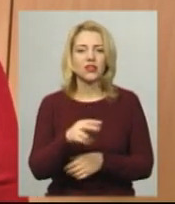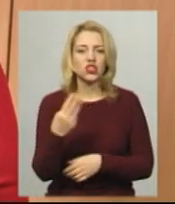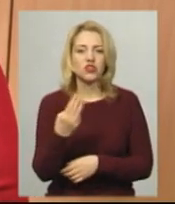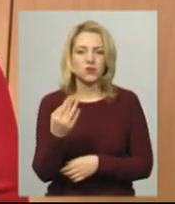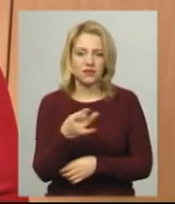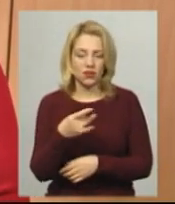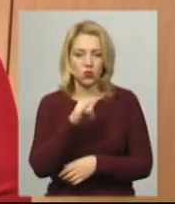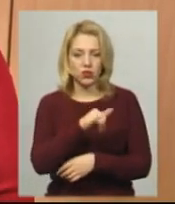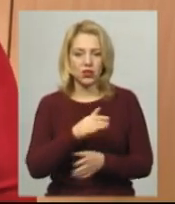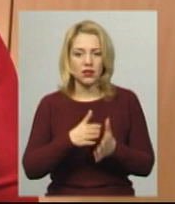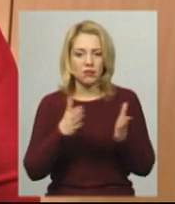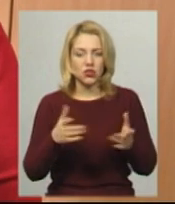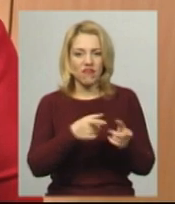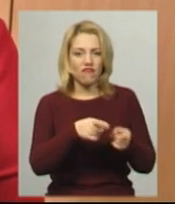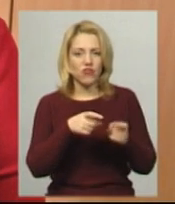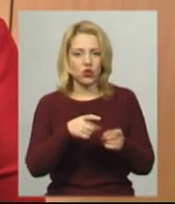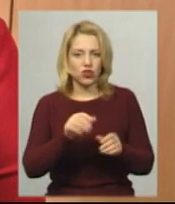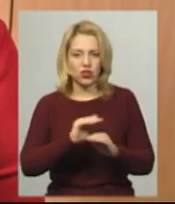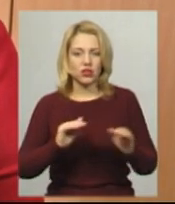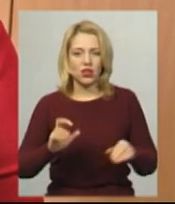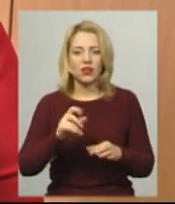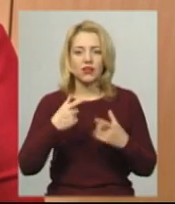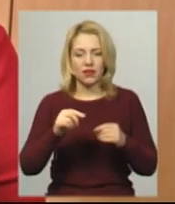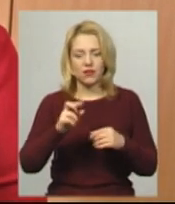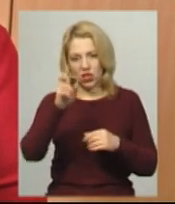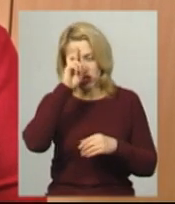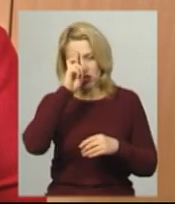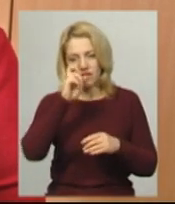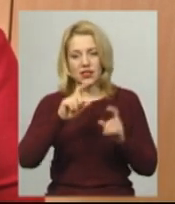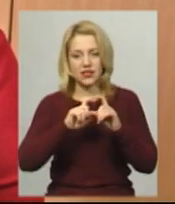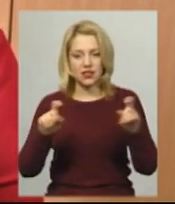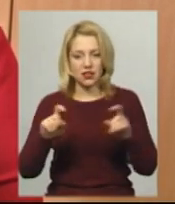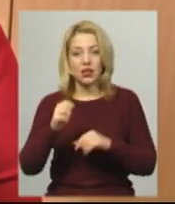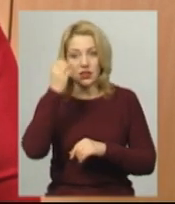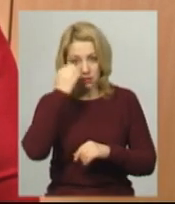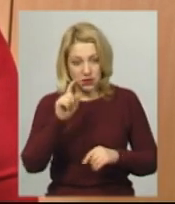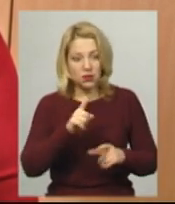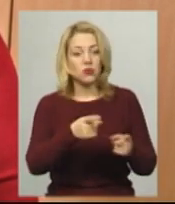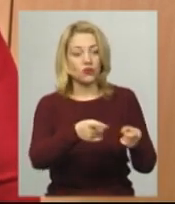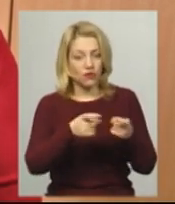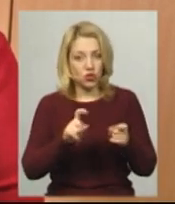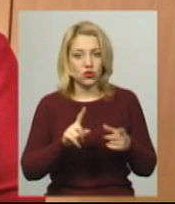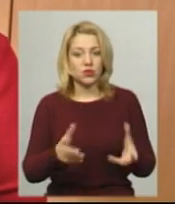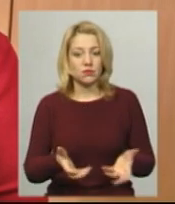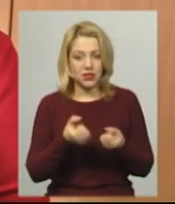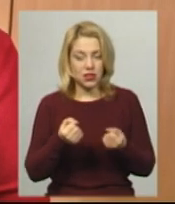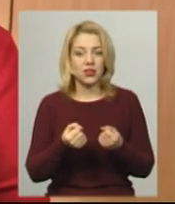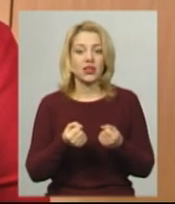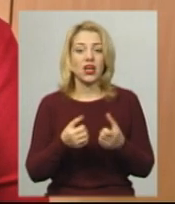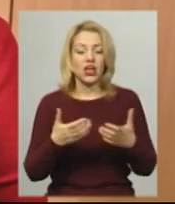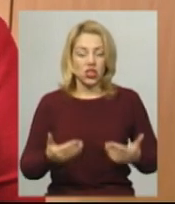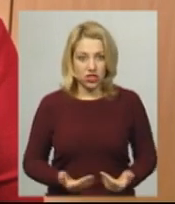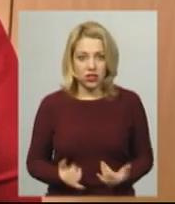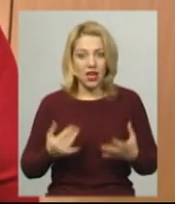район, в них найбільше вилучених дітей, які знаходяться в державних закладах. Спасибі, що вилучили, спасибі, що спасли життя і спасли